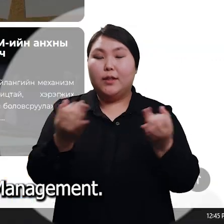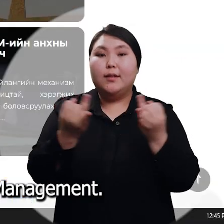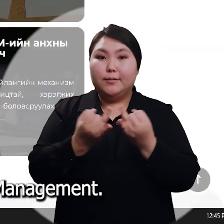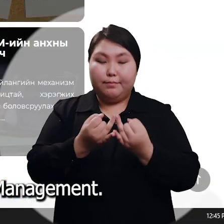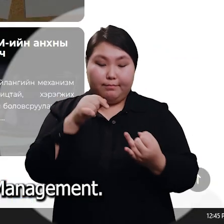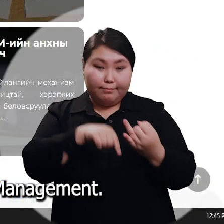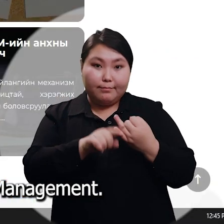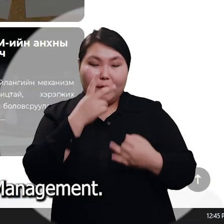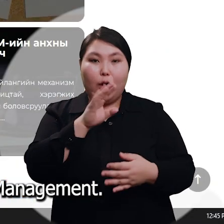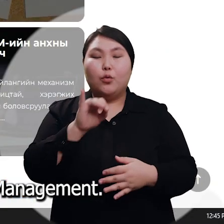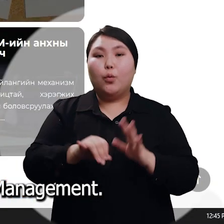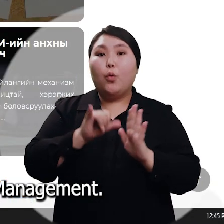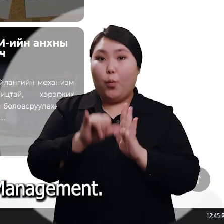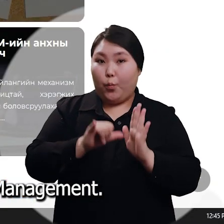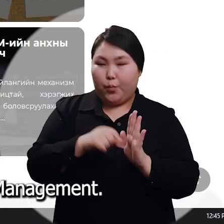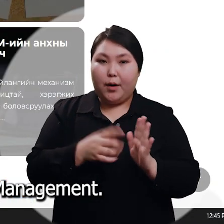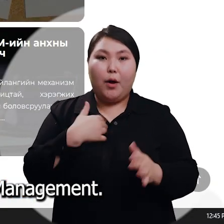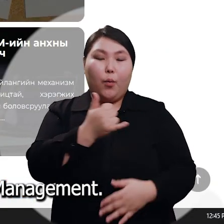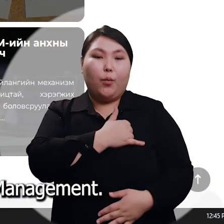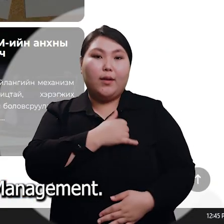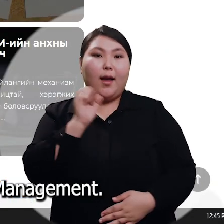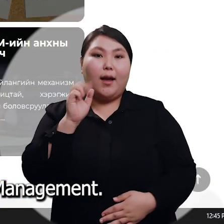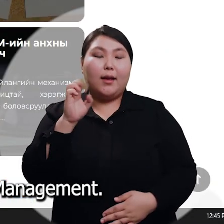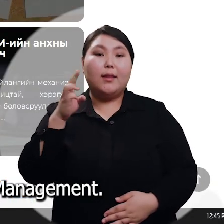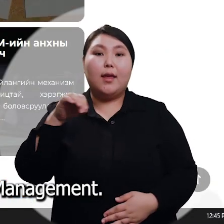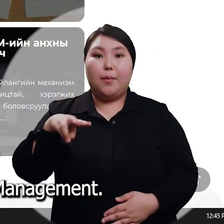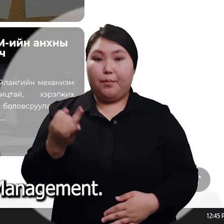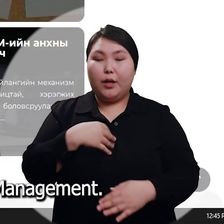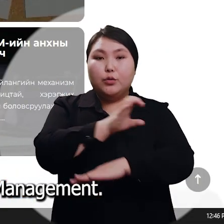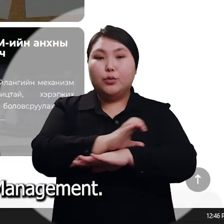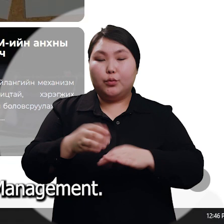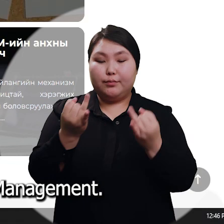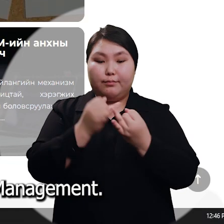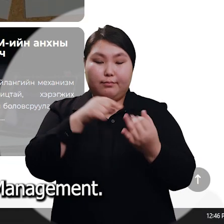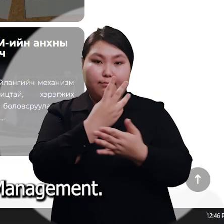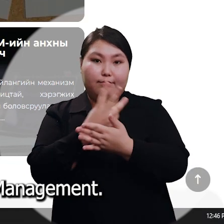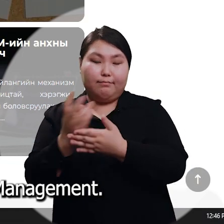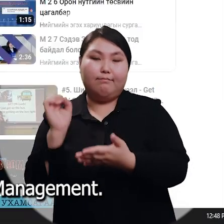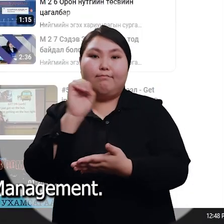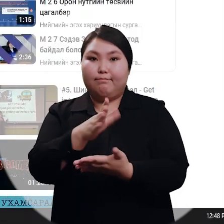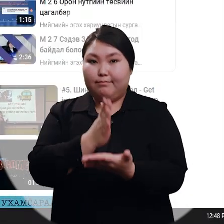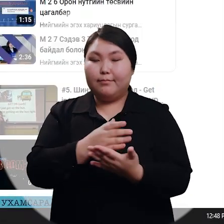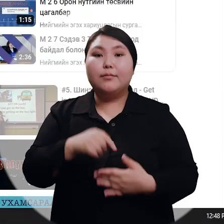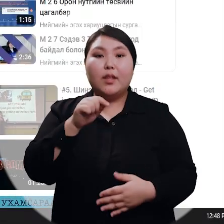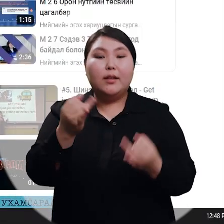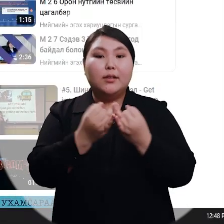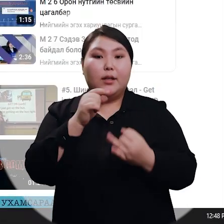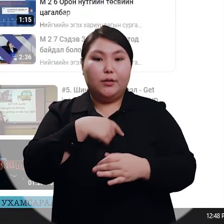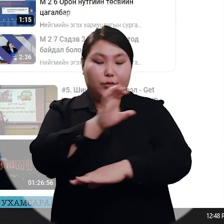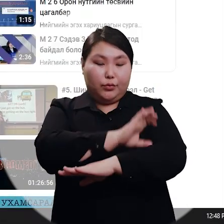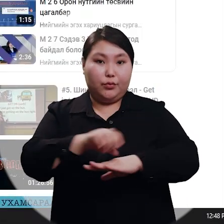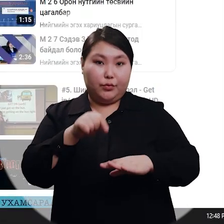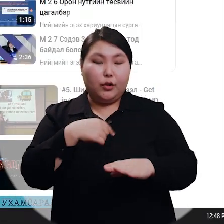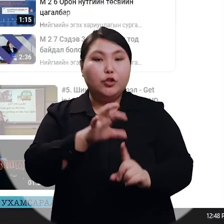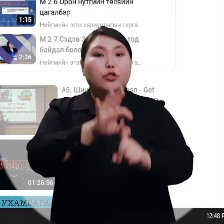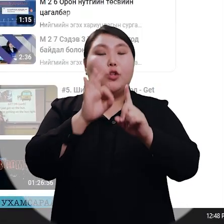цахм хуэлбрээг, YouTube үхүүдэс болуң, өдэрдлэгэн академийн сургултыйн цахм порталд байршуудында. Энэхүй цахм